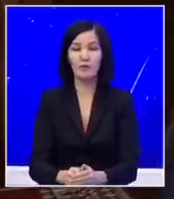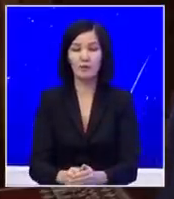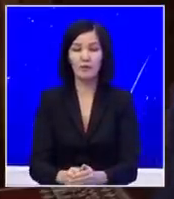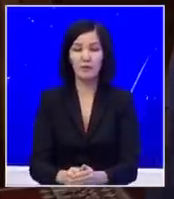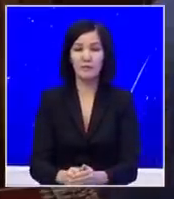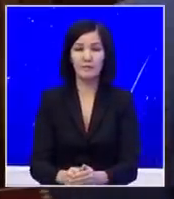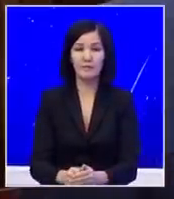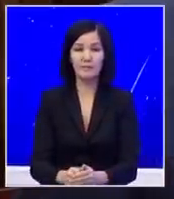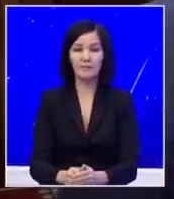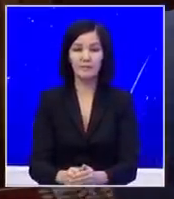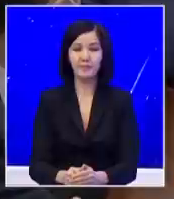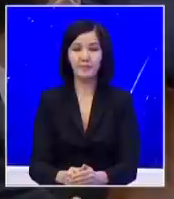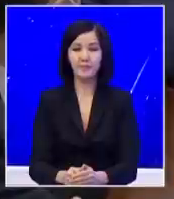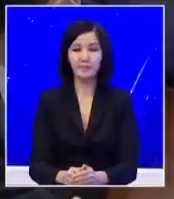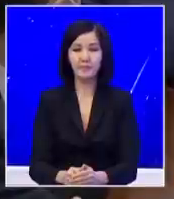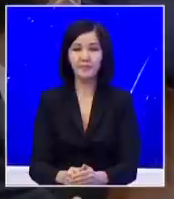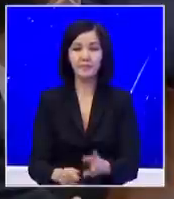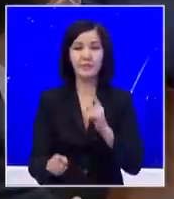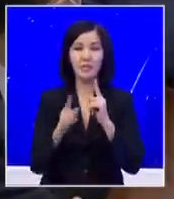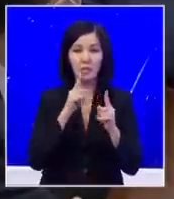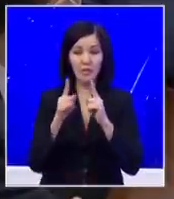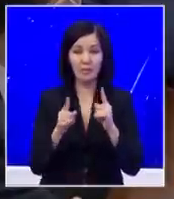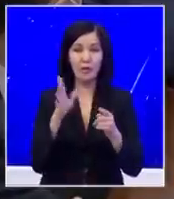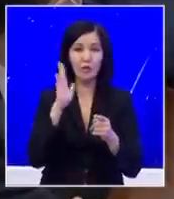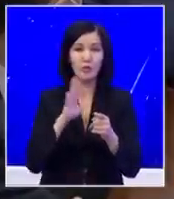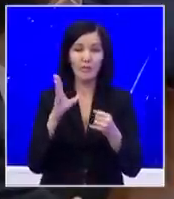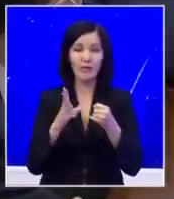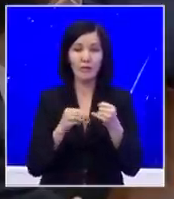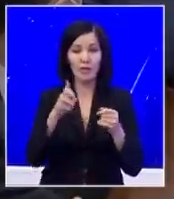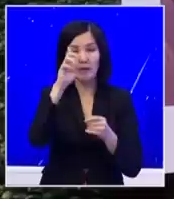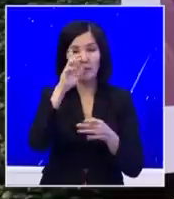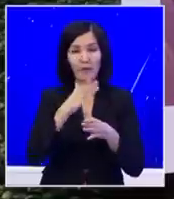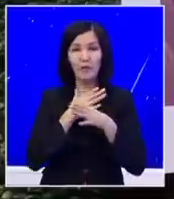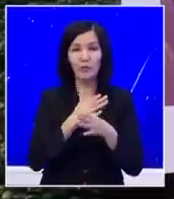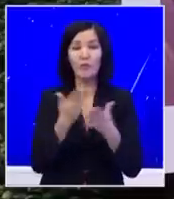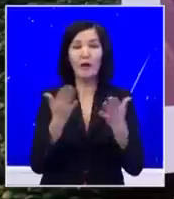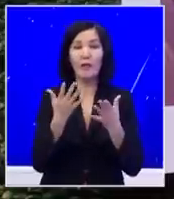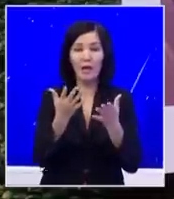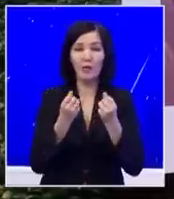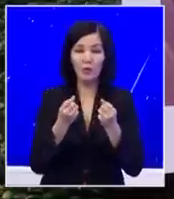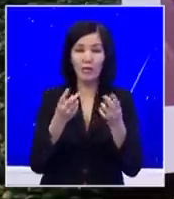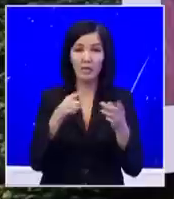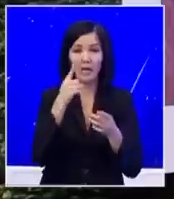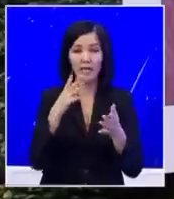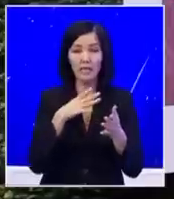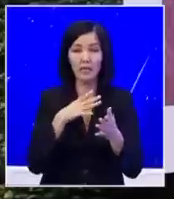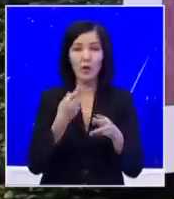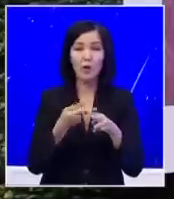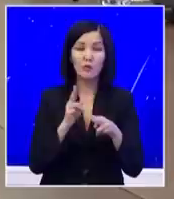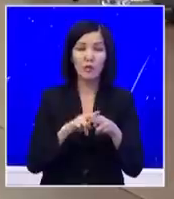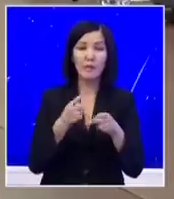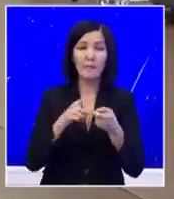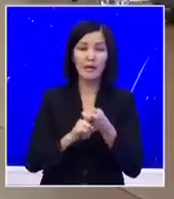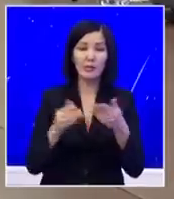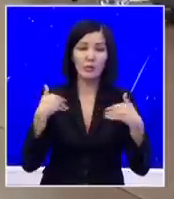бірнеше поливной жер керек. Жиын барысында суармалы жер мен мемлекеттік көмек субсидиясын қалай алу керектігі сөз болды. Осыған байланысты